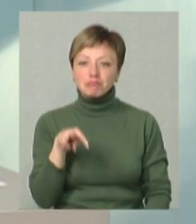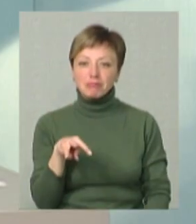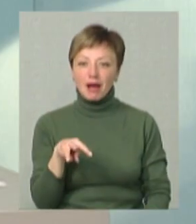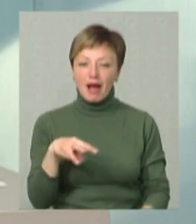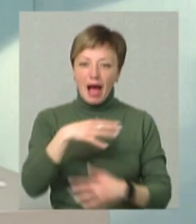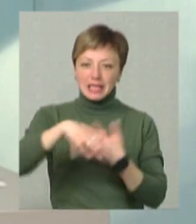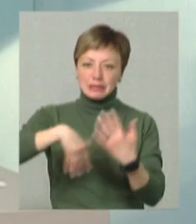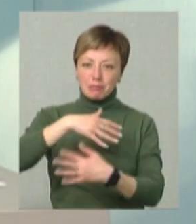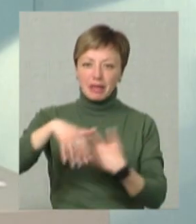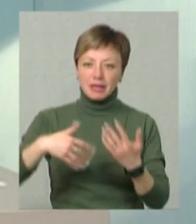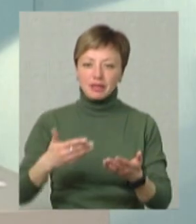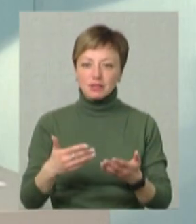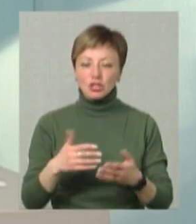через